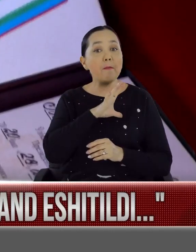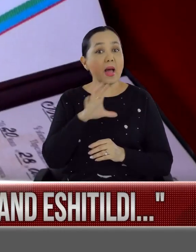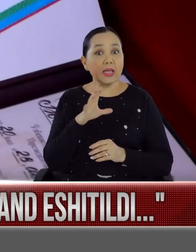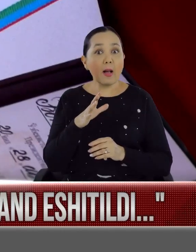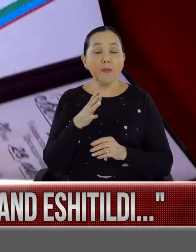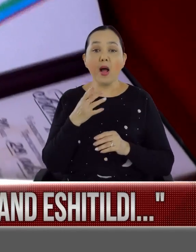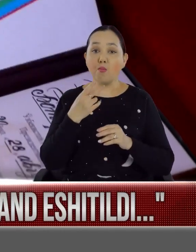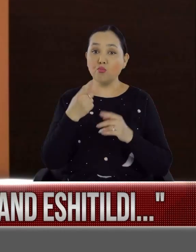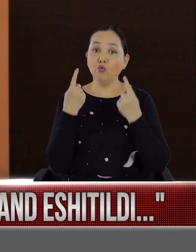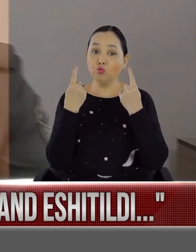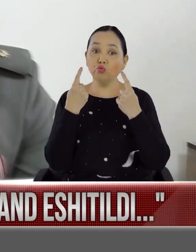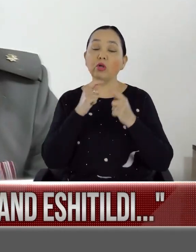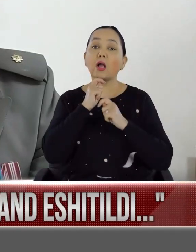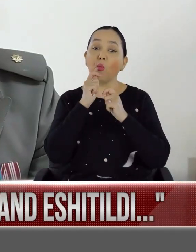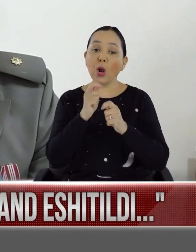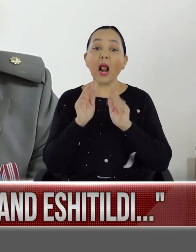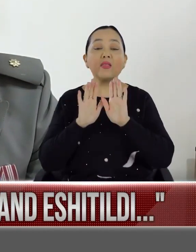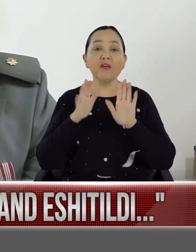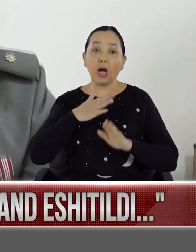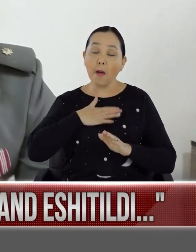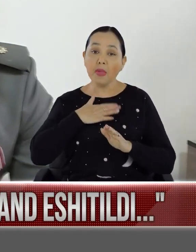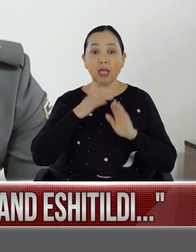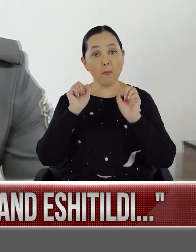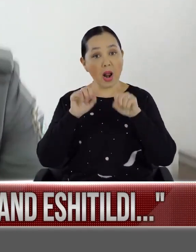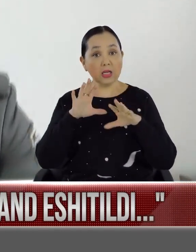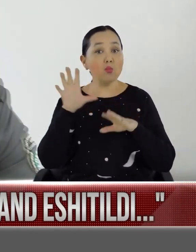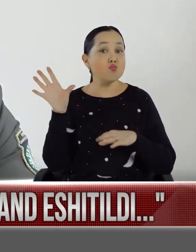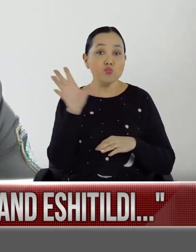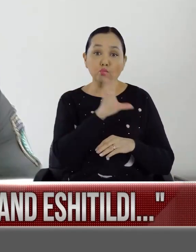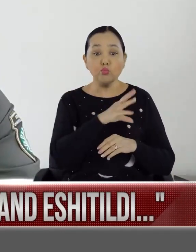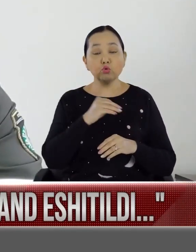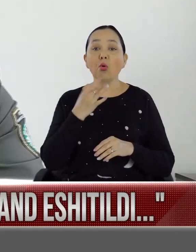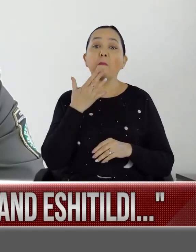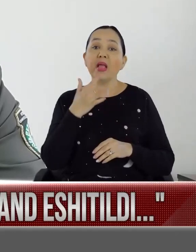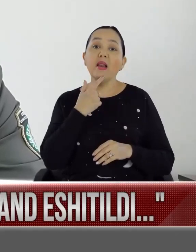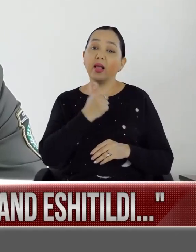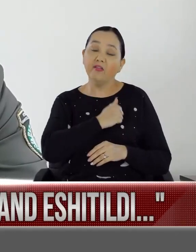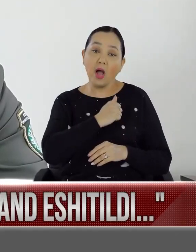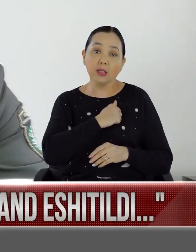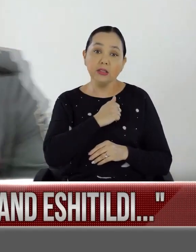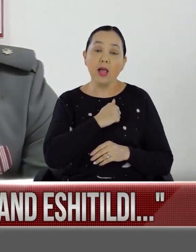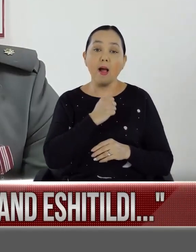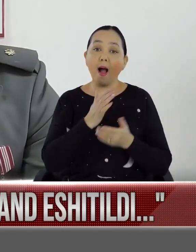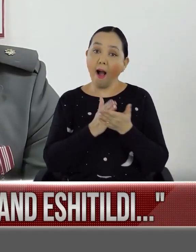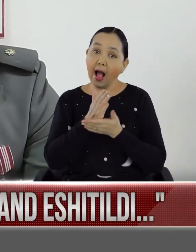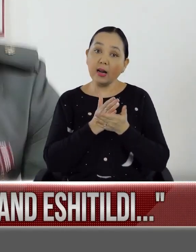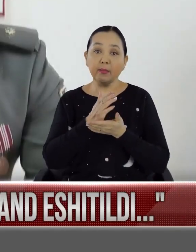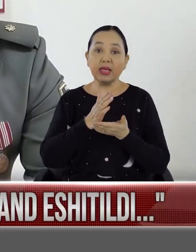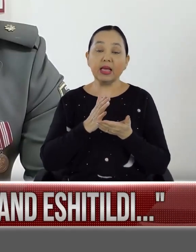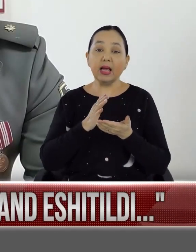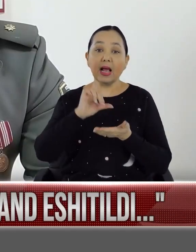Bu yuksak mukofot nafaqat menga, balki butun shu Milliy gvardiya harbiy